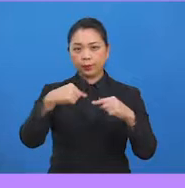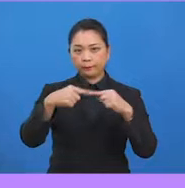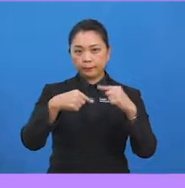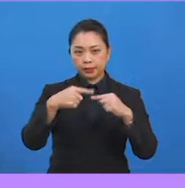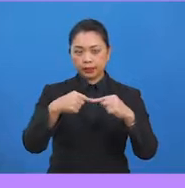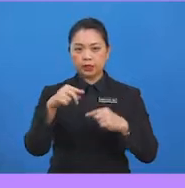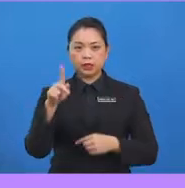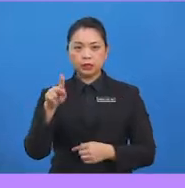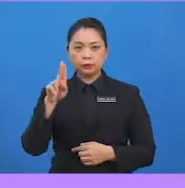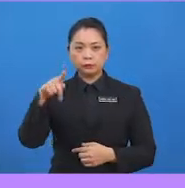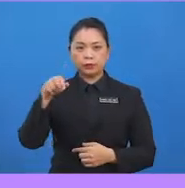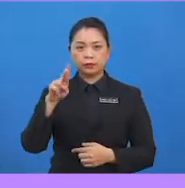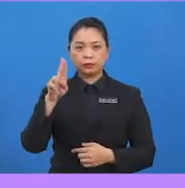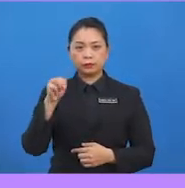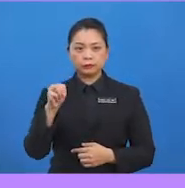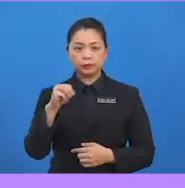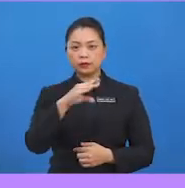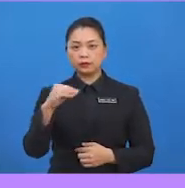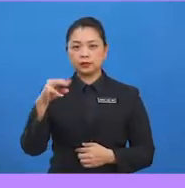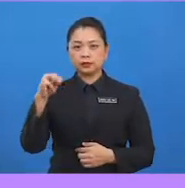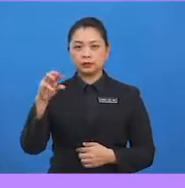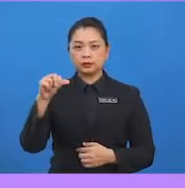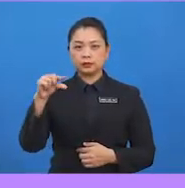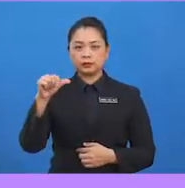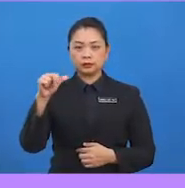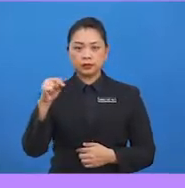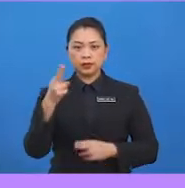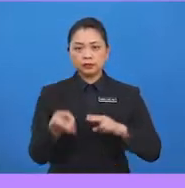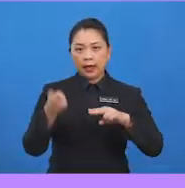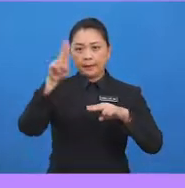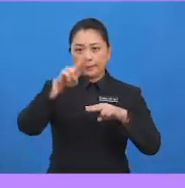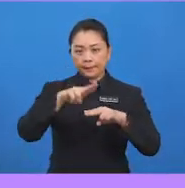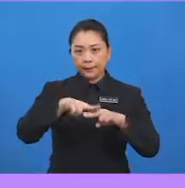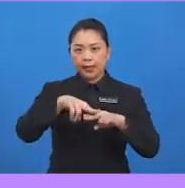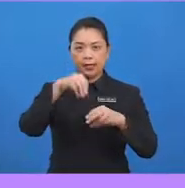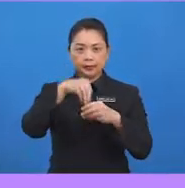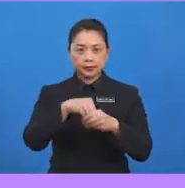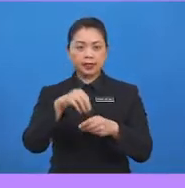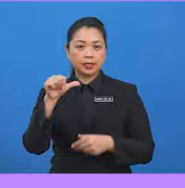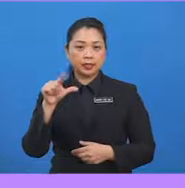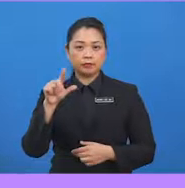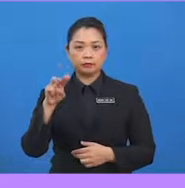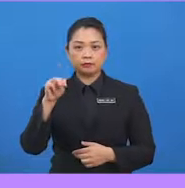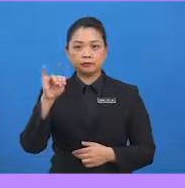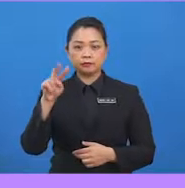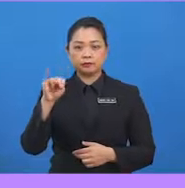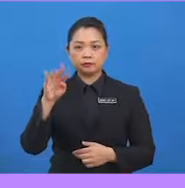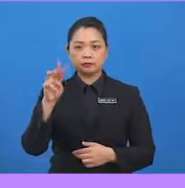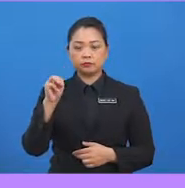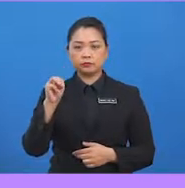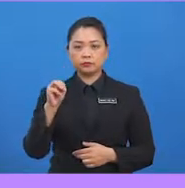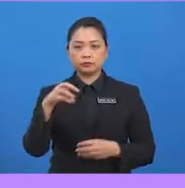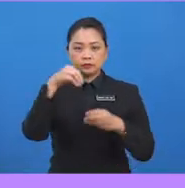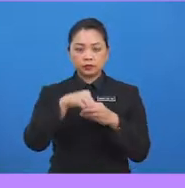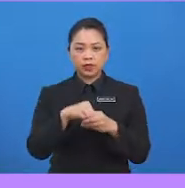kuprum, magnesium dan mangan ditambahkan ke dalam aluminium dalam keadaan leburan